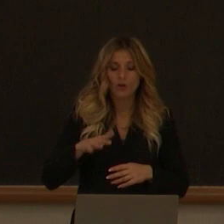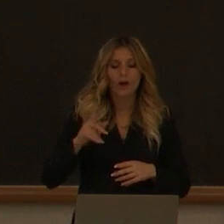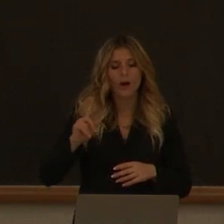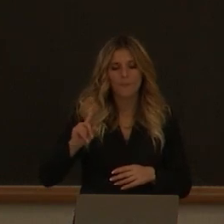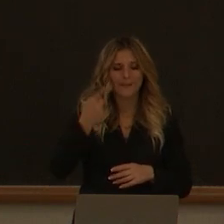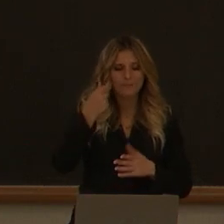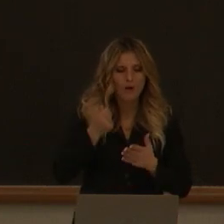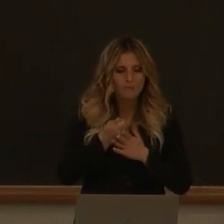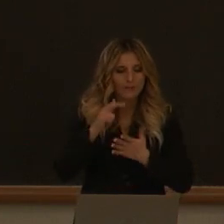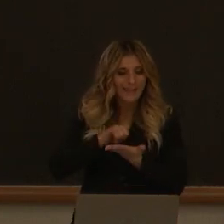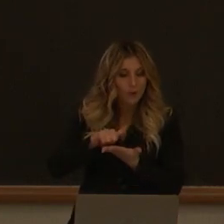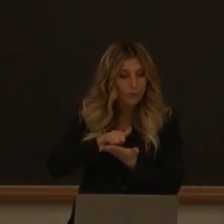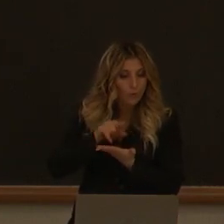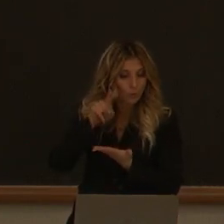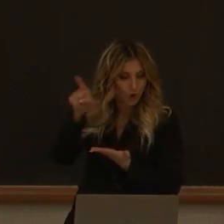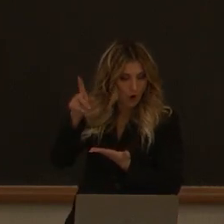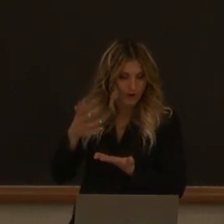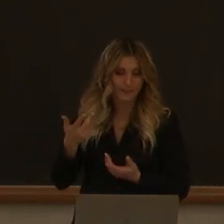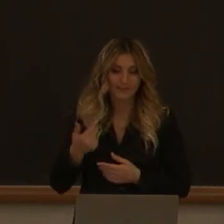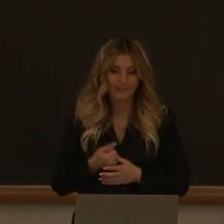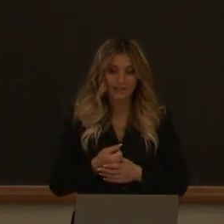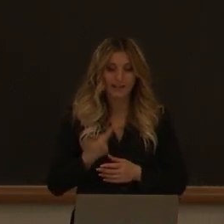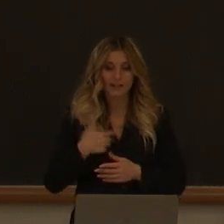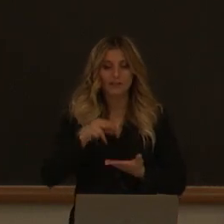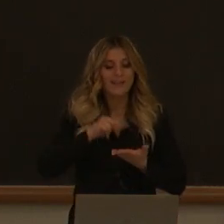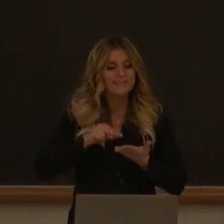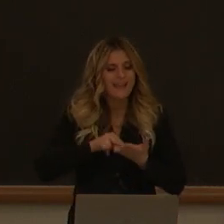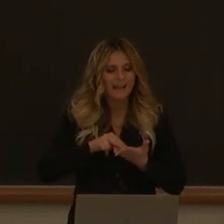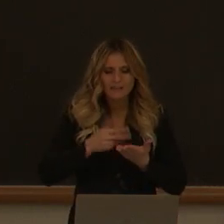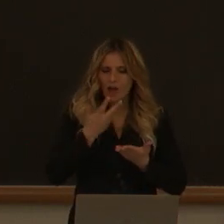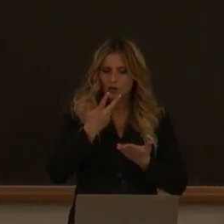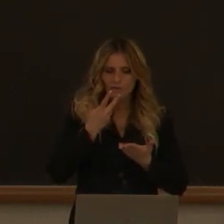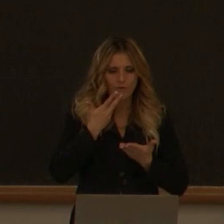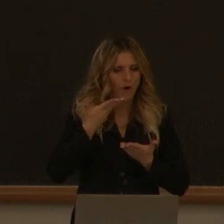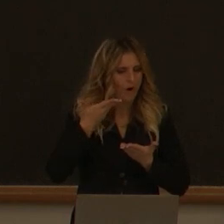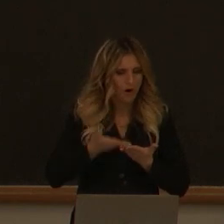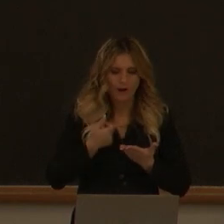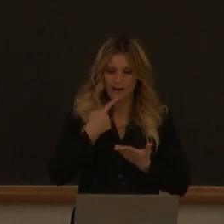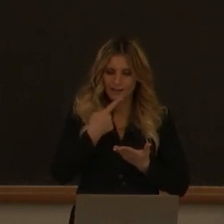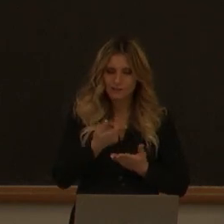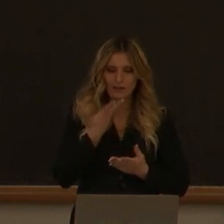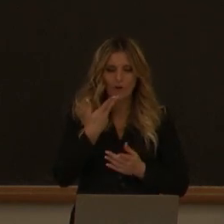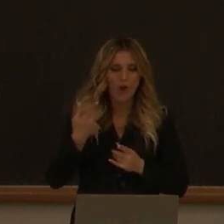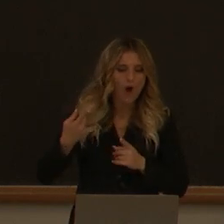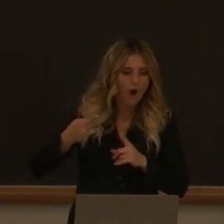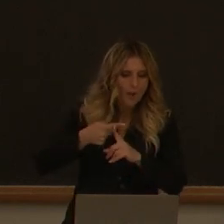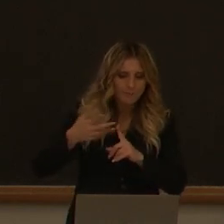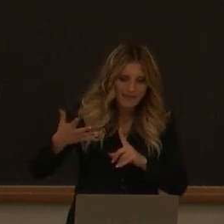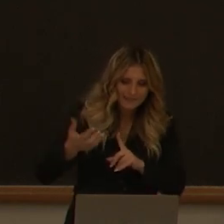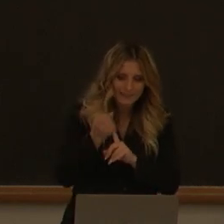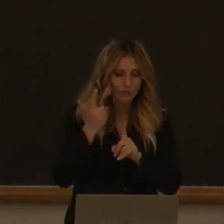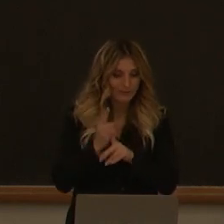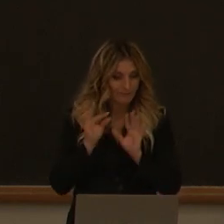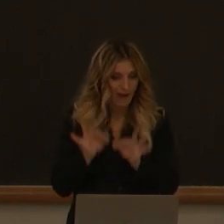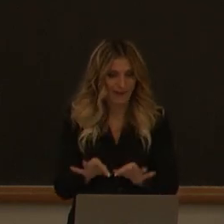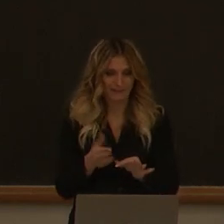York, ovviamente è stato voluto dal segretario delle Nazioni Unite per il raggiungimento di quegli obiettivi di sviluppo sostenibile di